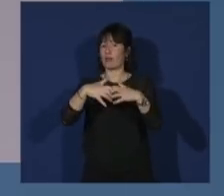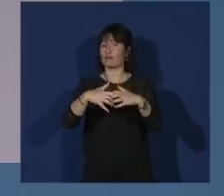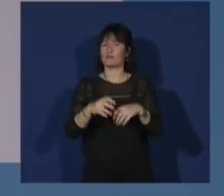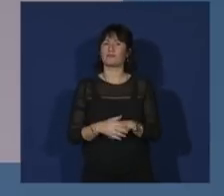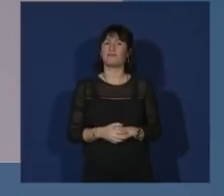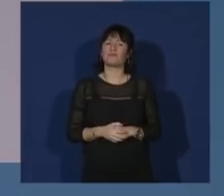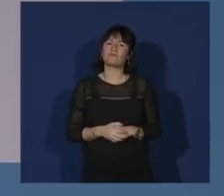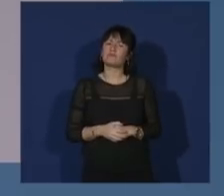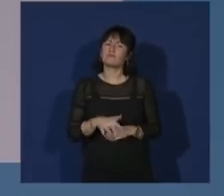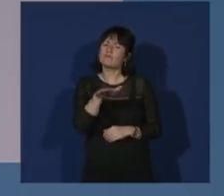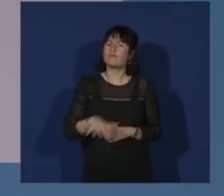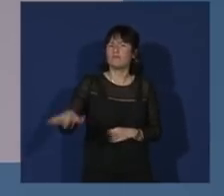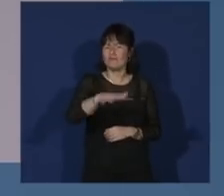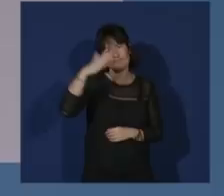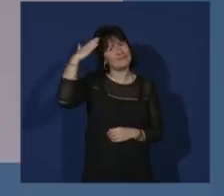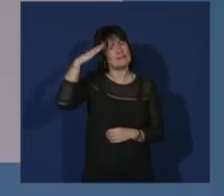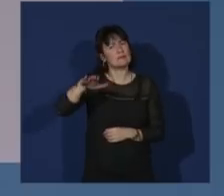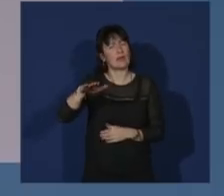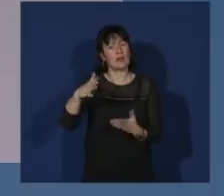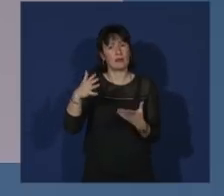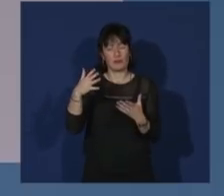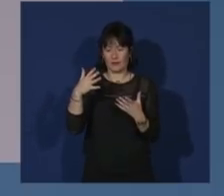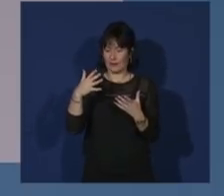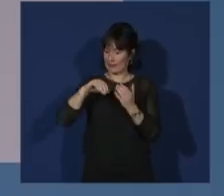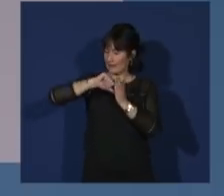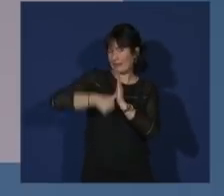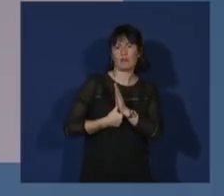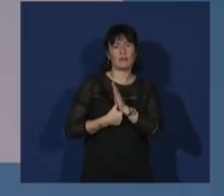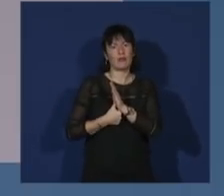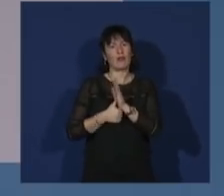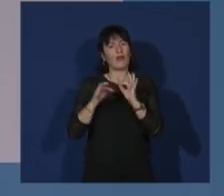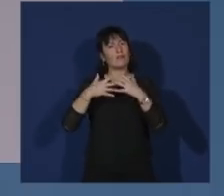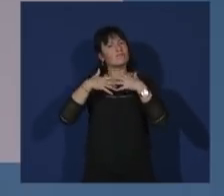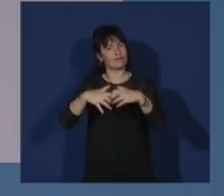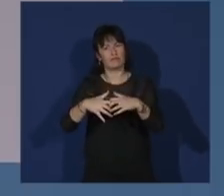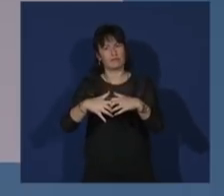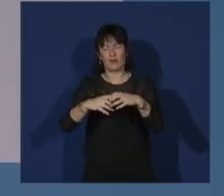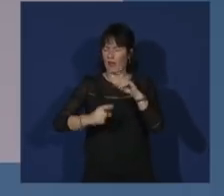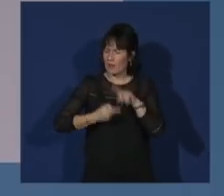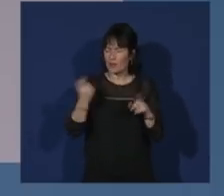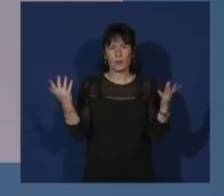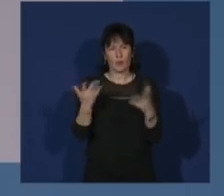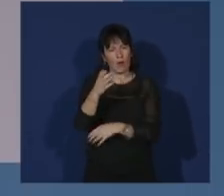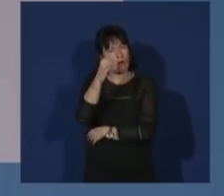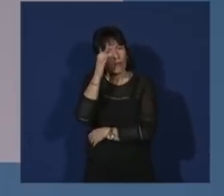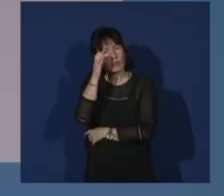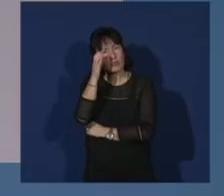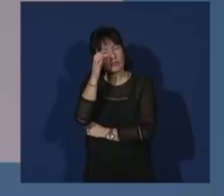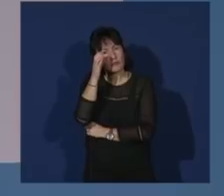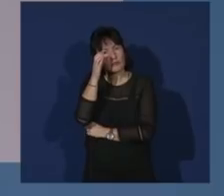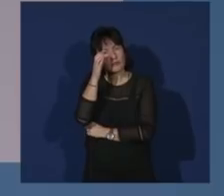savez mieux que personne, au cœur de notre identité, il y a l'écoute.